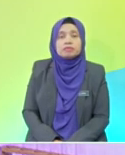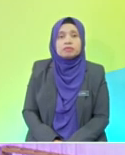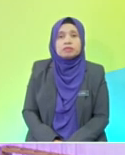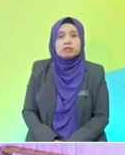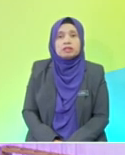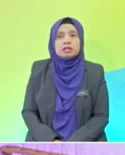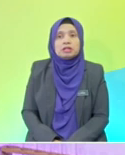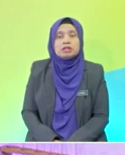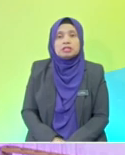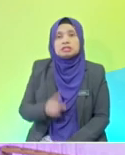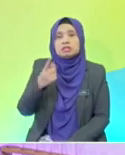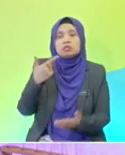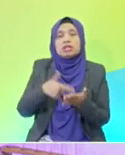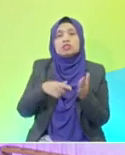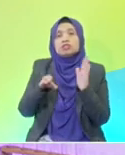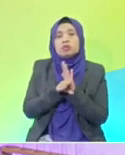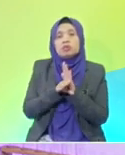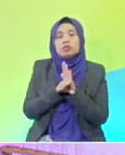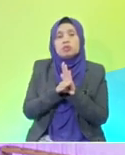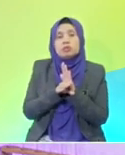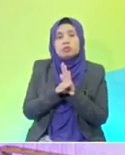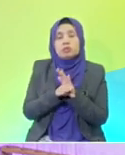saya ambil lagi satu contoh